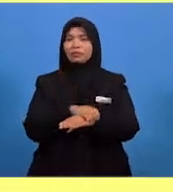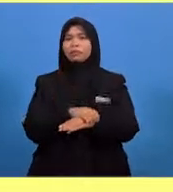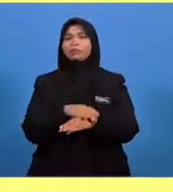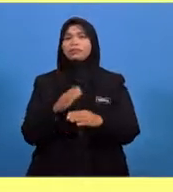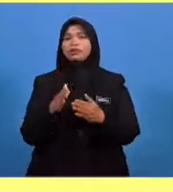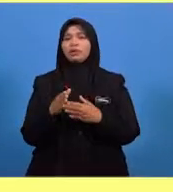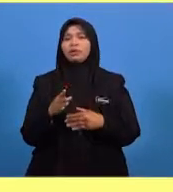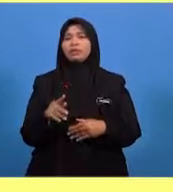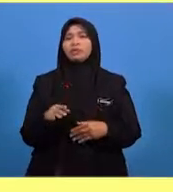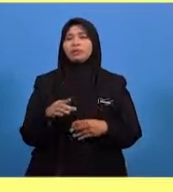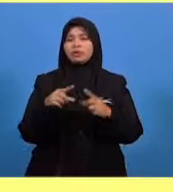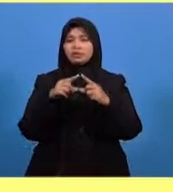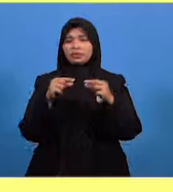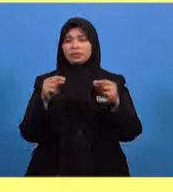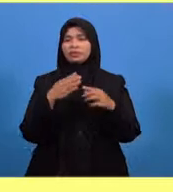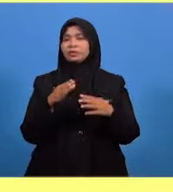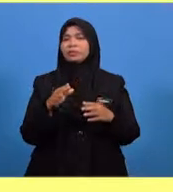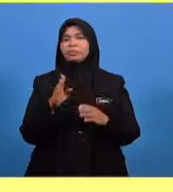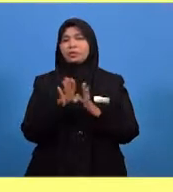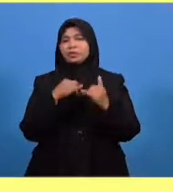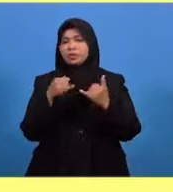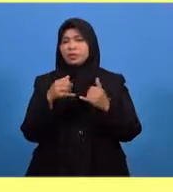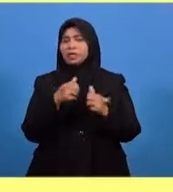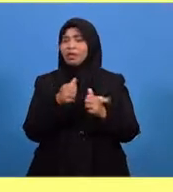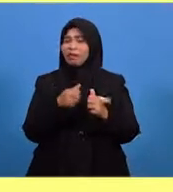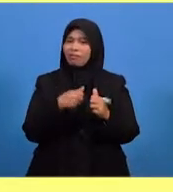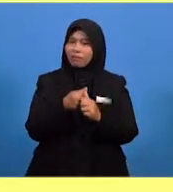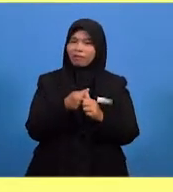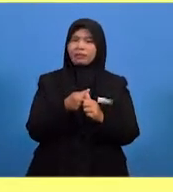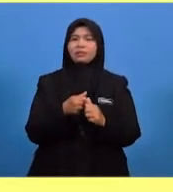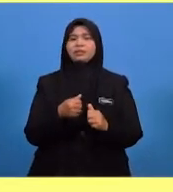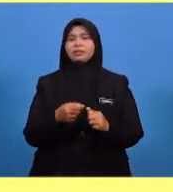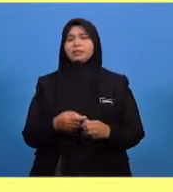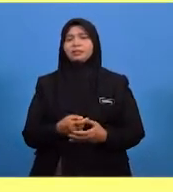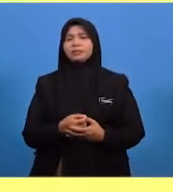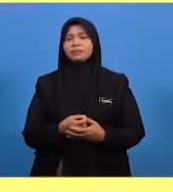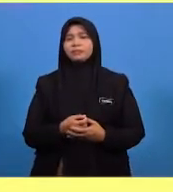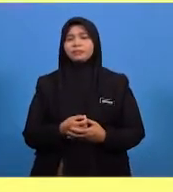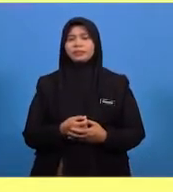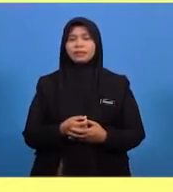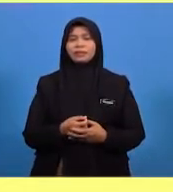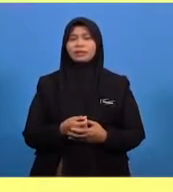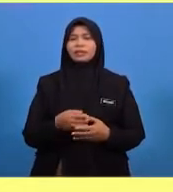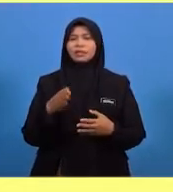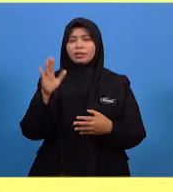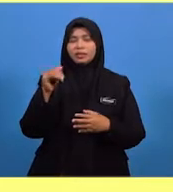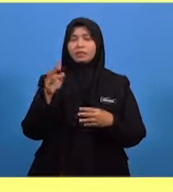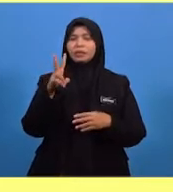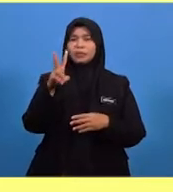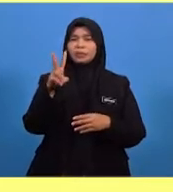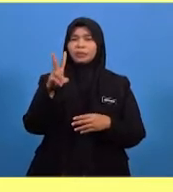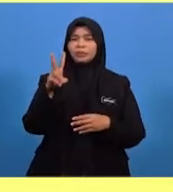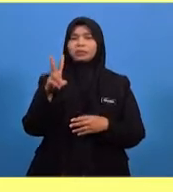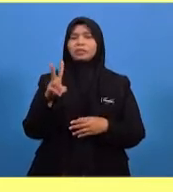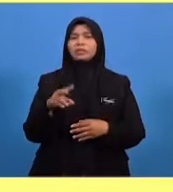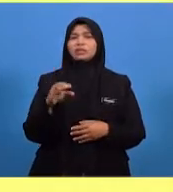percaya melarikan diri ke Burma hingga perang tamat manakala stabil